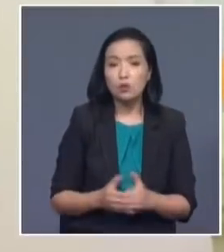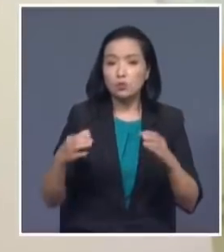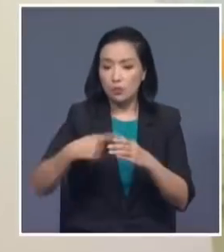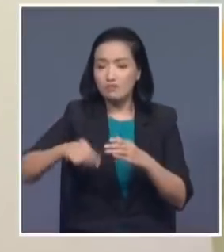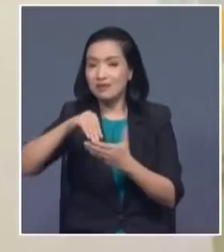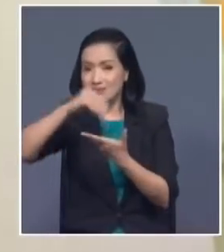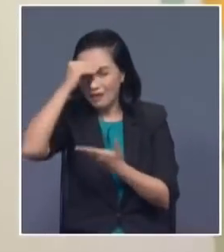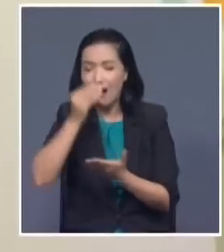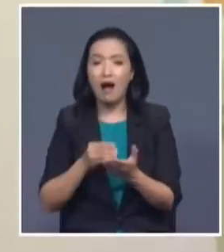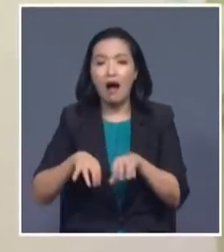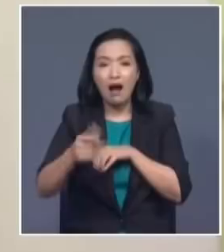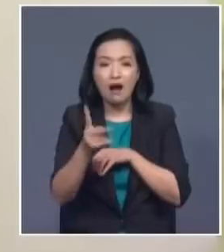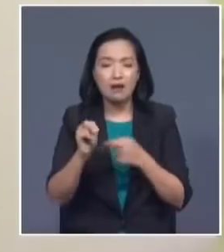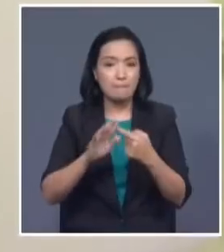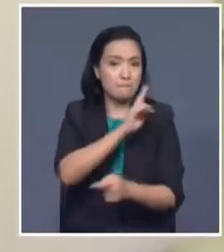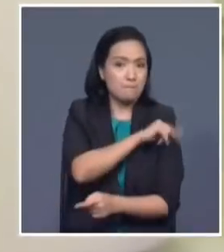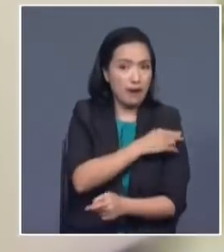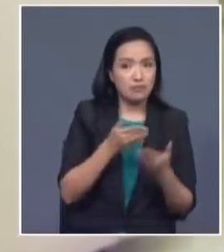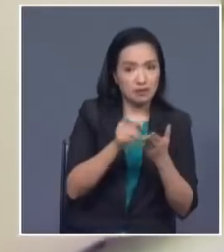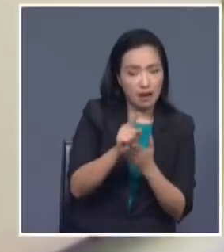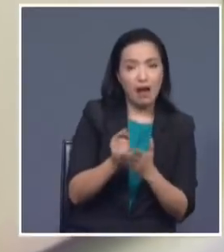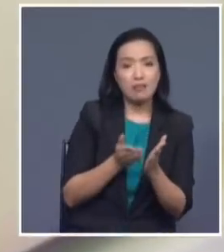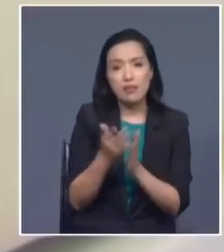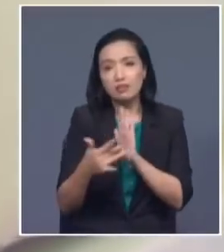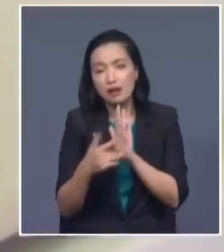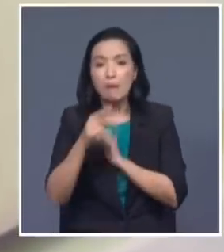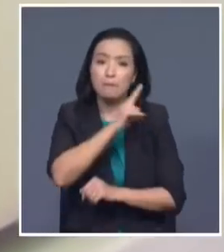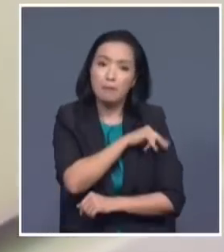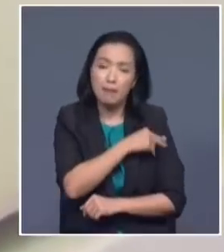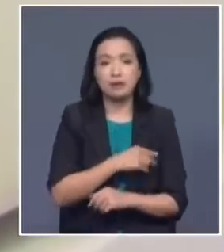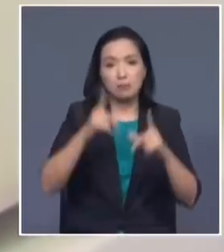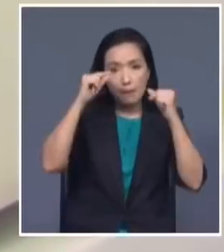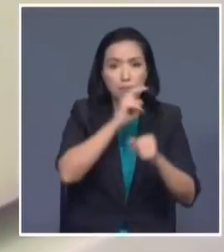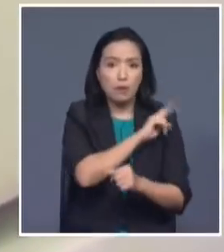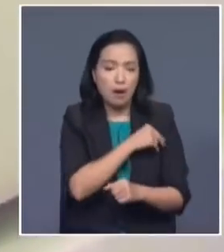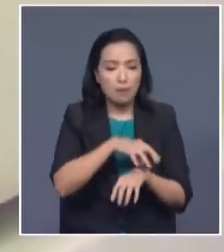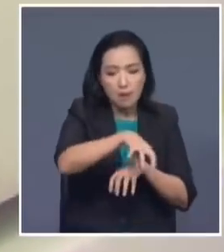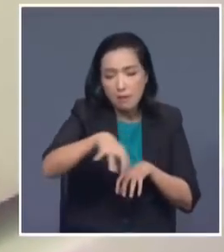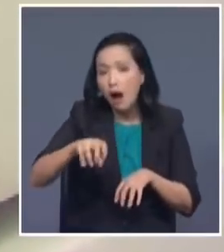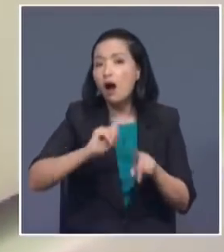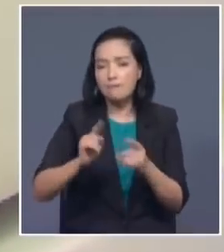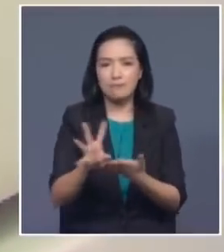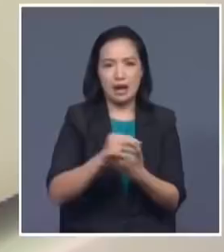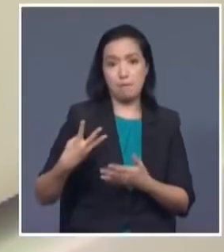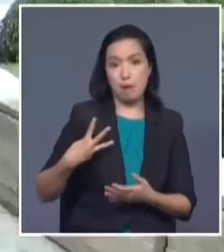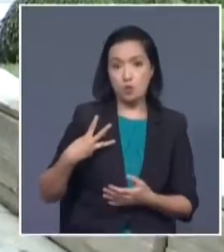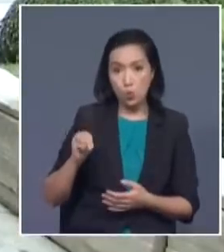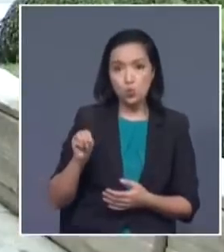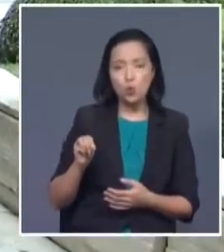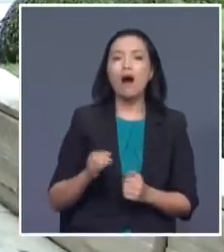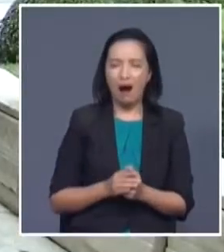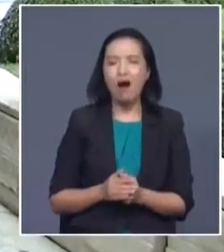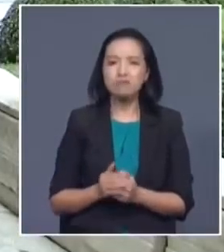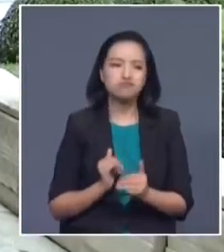คณะแพทยศาสตร์ศิริราชพยาบาลและคณะเทคนิคการแพทย์คณะพยาบาลศาสตร์และคณะกายภาพบำบัดมหาวิทยาลัยมหิดลจองรับบ